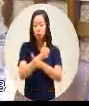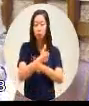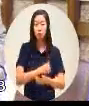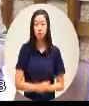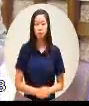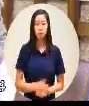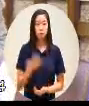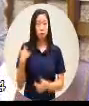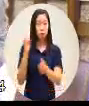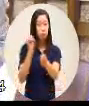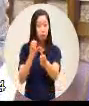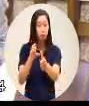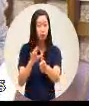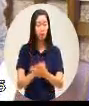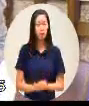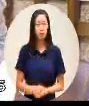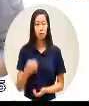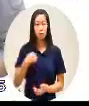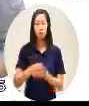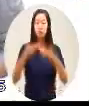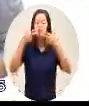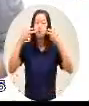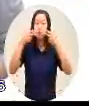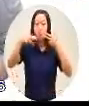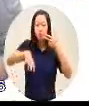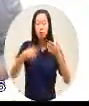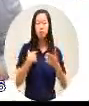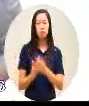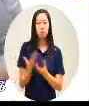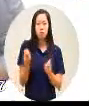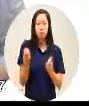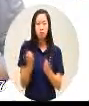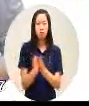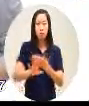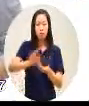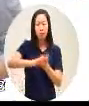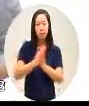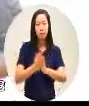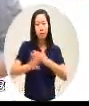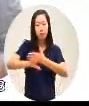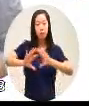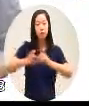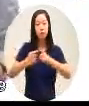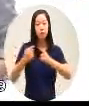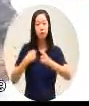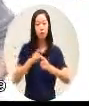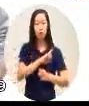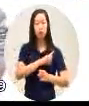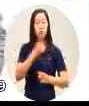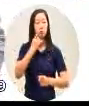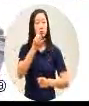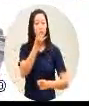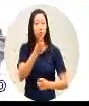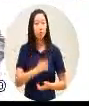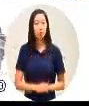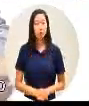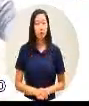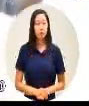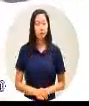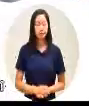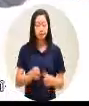上次也跟你讨论过说，我们部落的说你一直要我变成外国人我自己的母语我告诉你，来先看下一